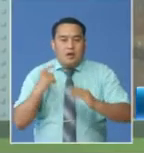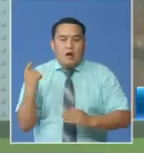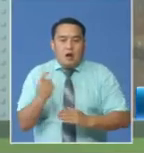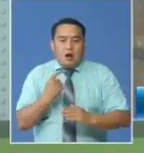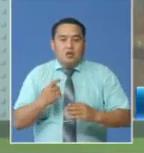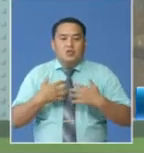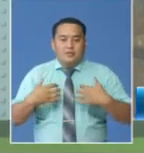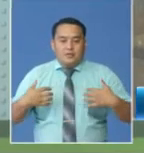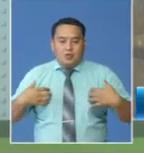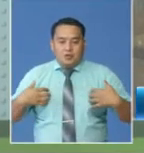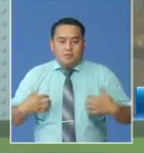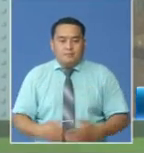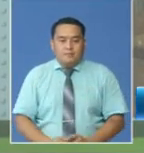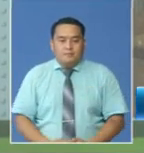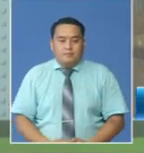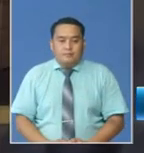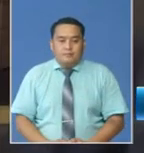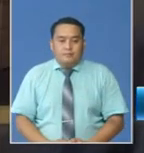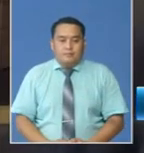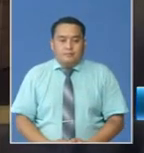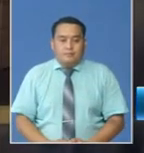в животноводстве.